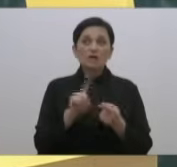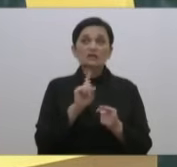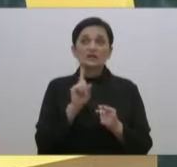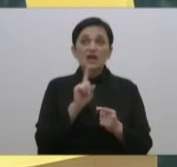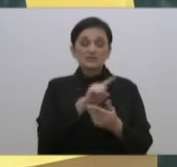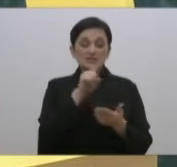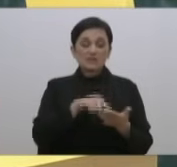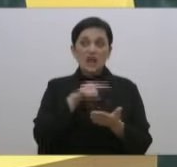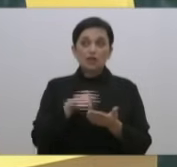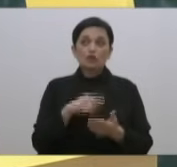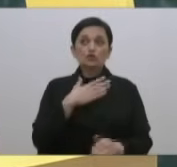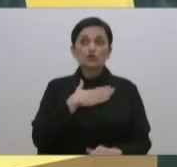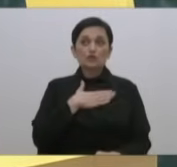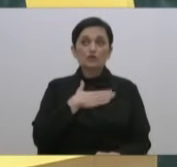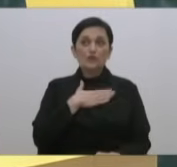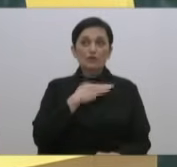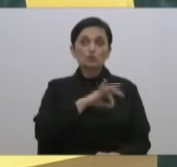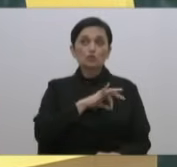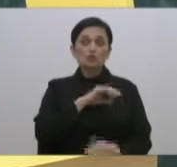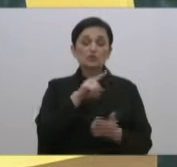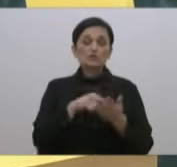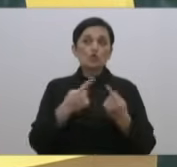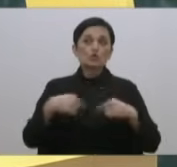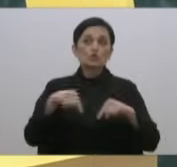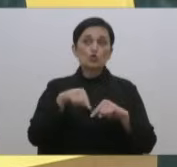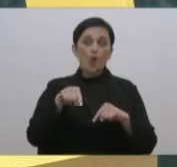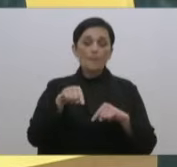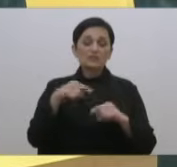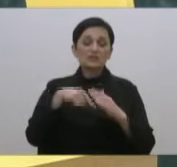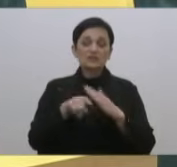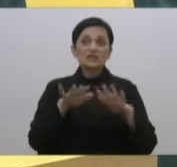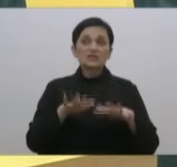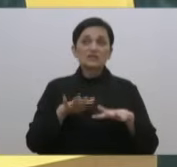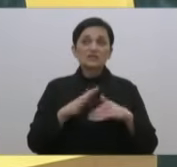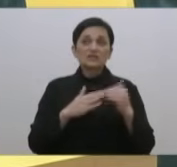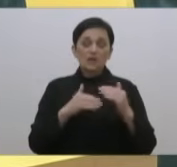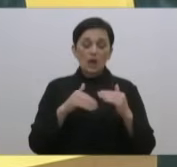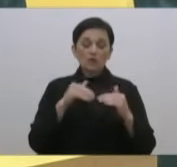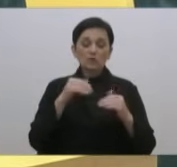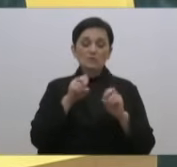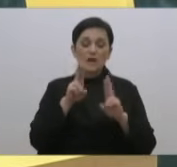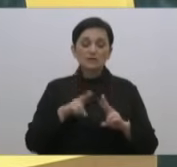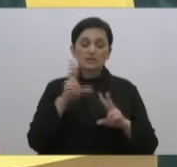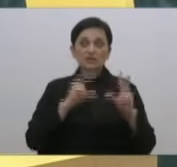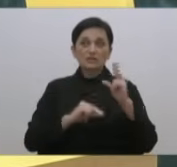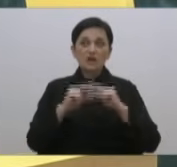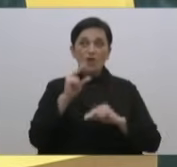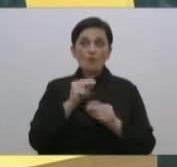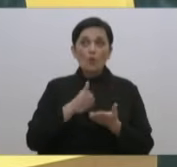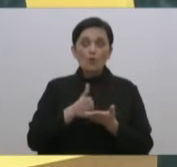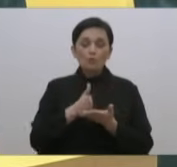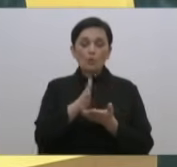რა საკითხებზეც ჩვენ იურიდიულ საკითხთა კომიტეტის ფარგლებში დარგობრივი სპეციალიზაციის გათვალისწინებით